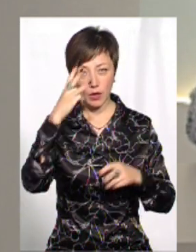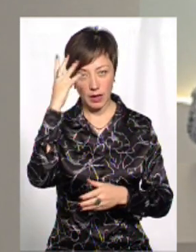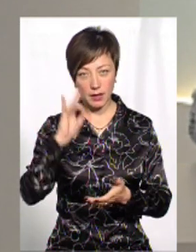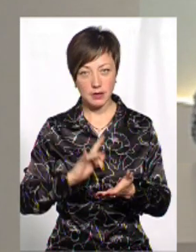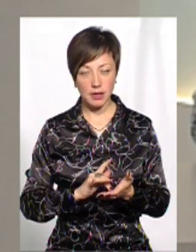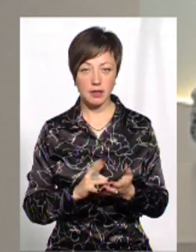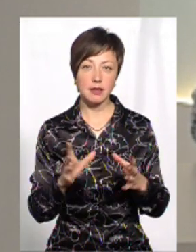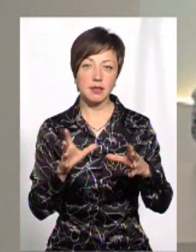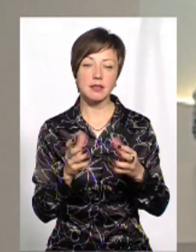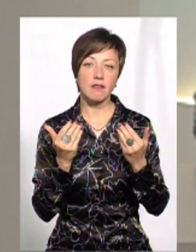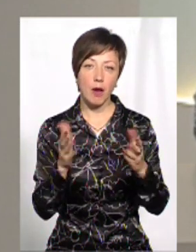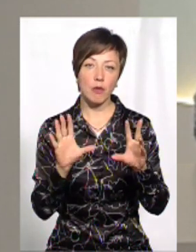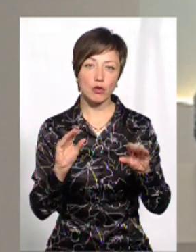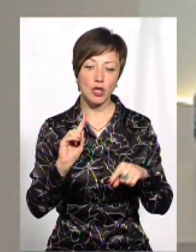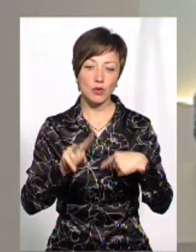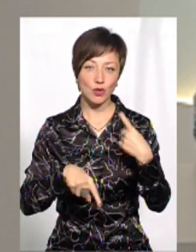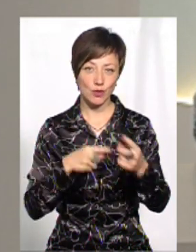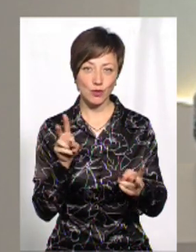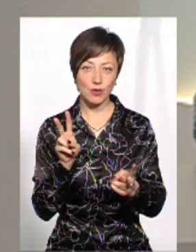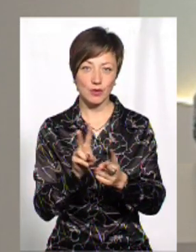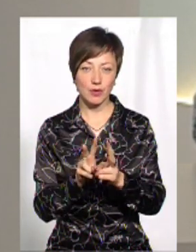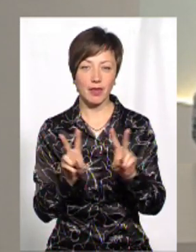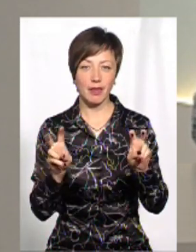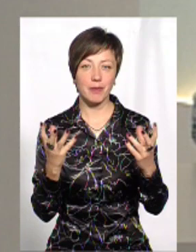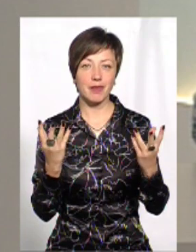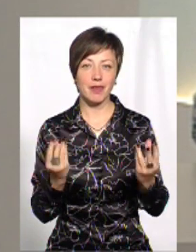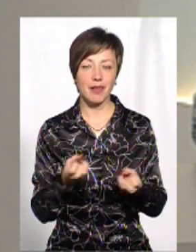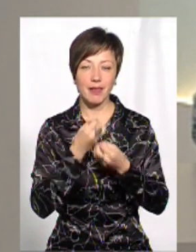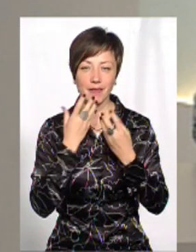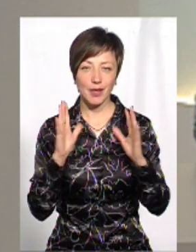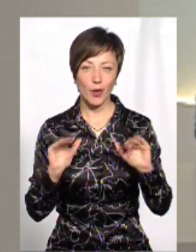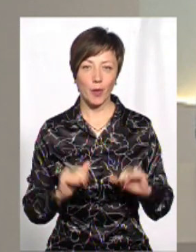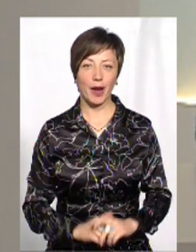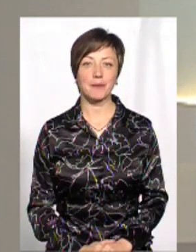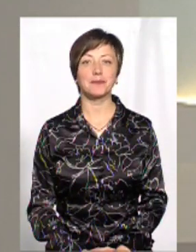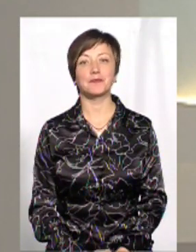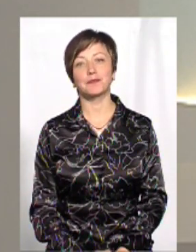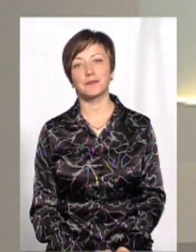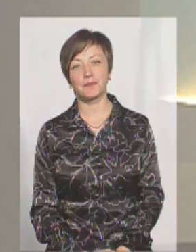Центр». А з вами я прощаюся до наступної «Теми дня». На все добре.